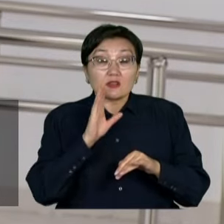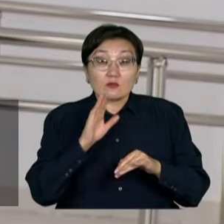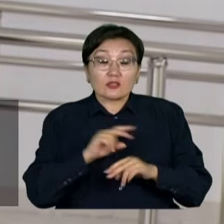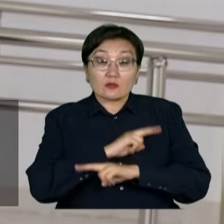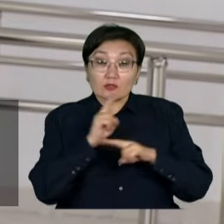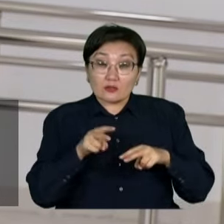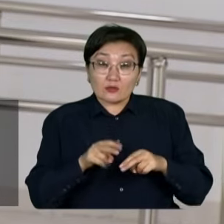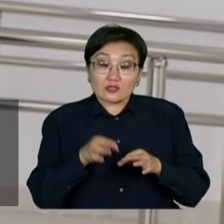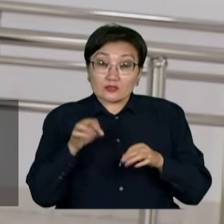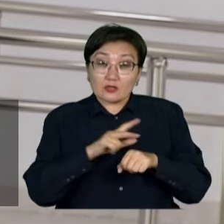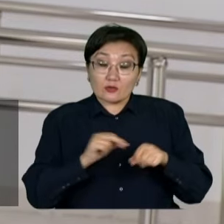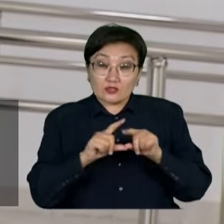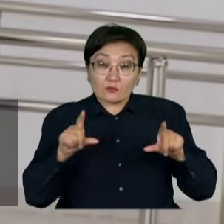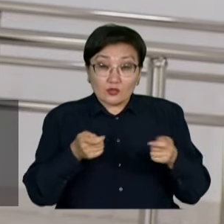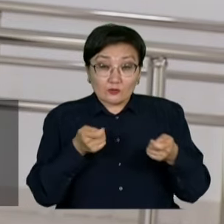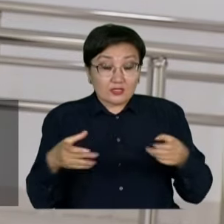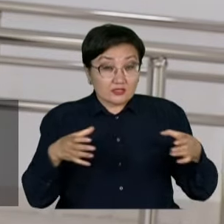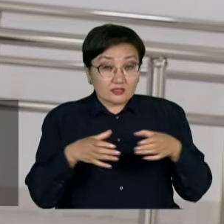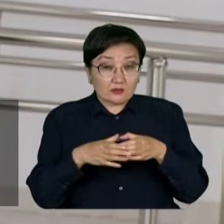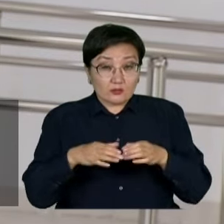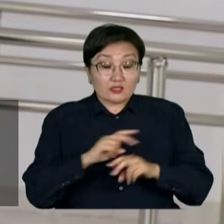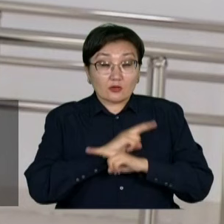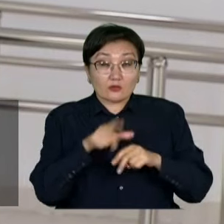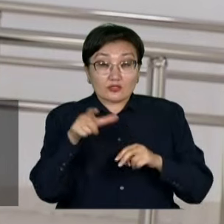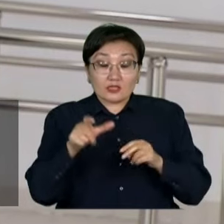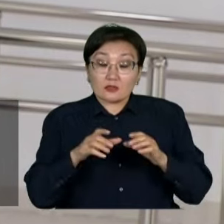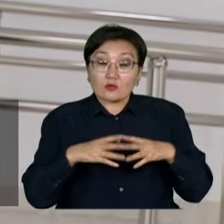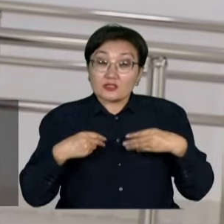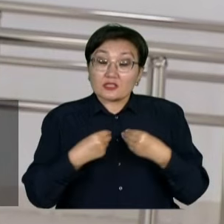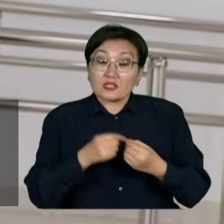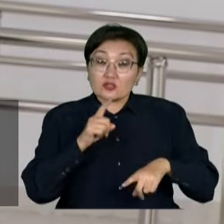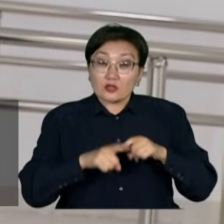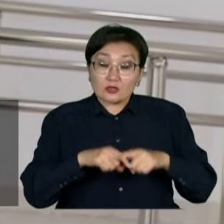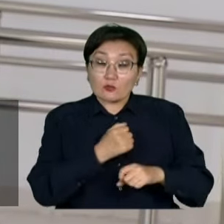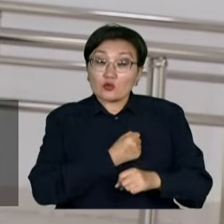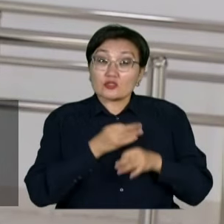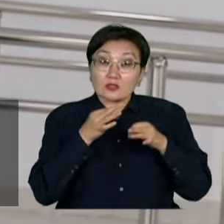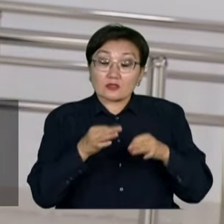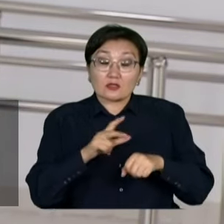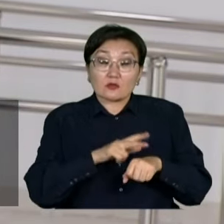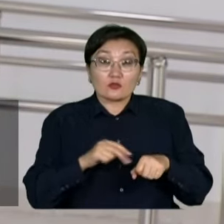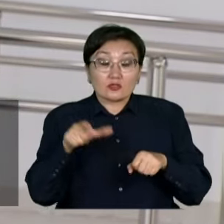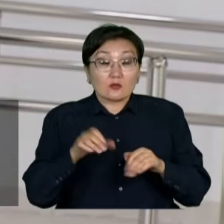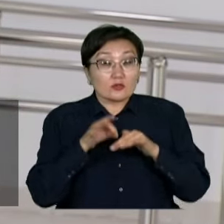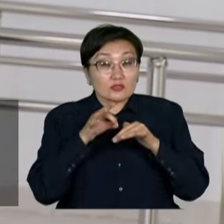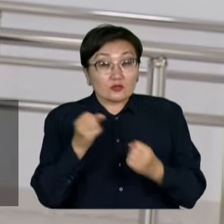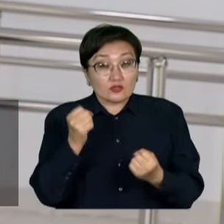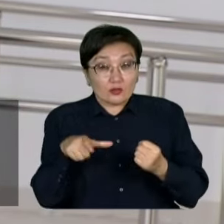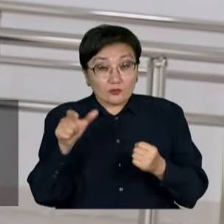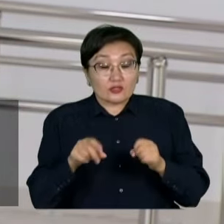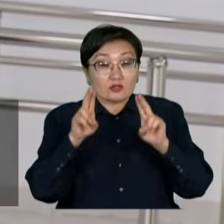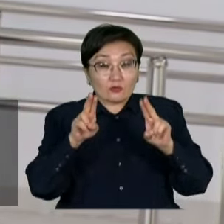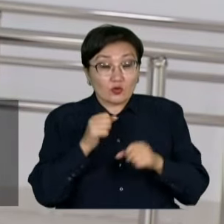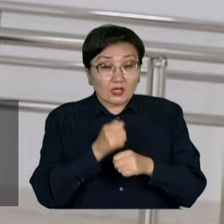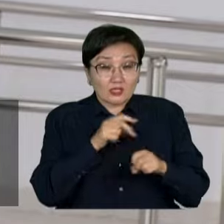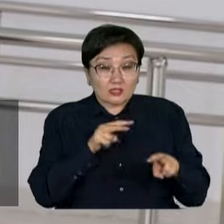полиция департаментінің басшылығы мен жеке құрамы қаза тапқандардың отбасылары мен жақындарына көңіл айтады. Тәртіп сақшылары жүргізушілерді жол ережелерін